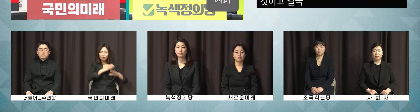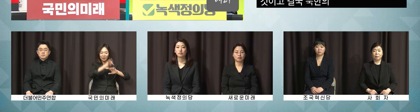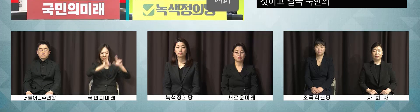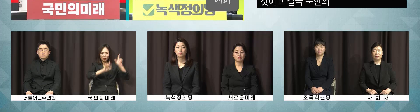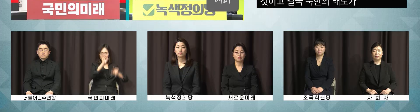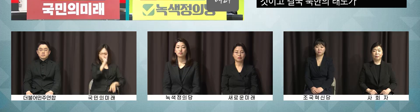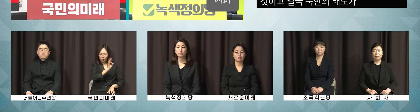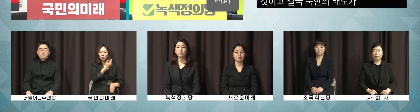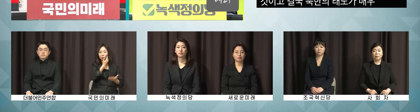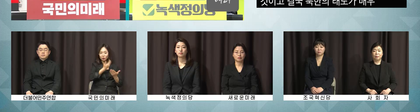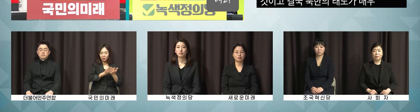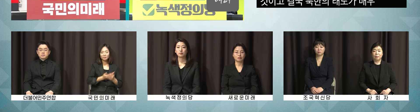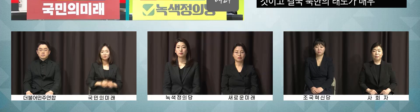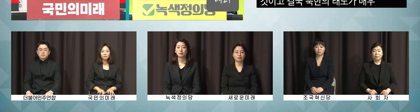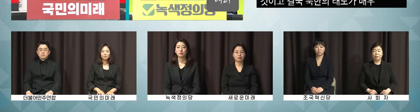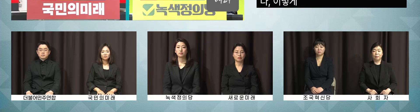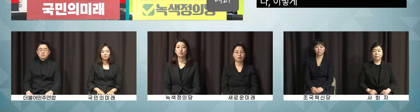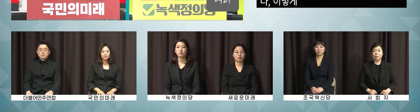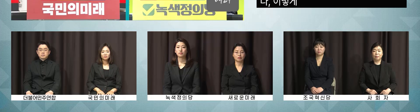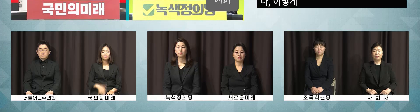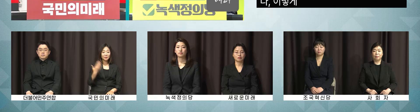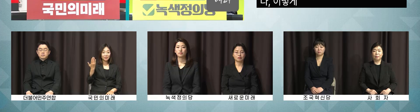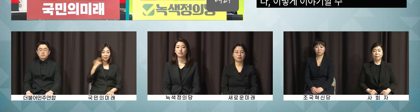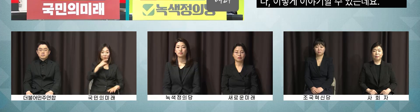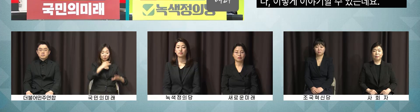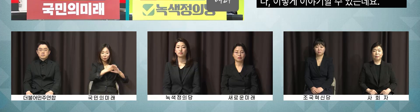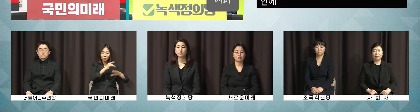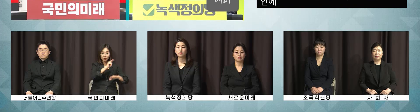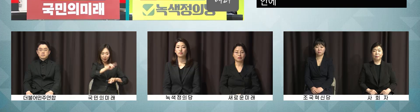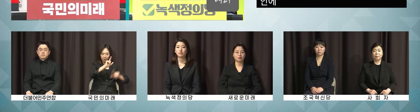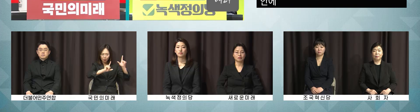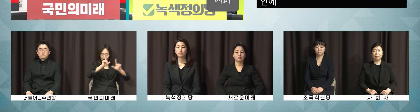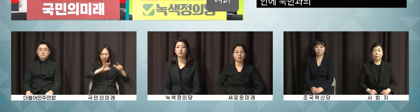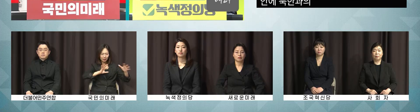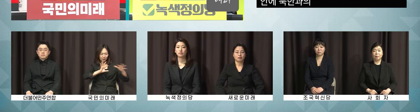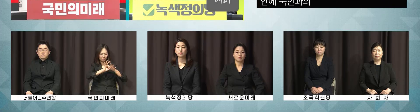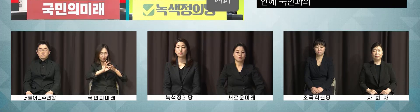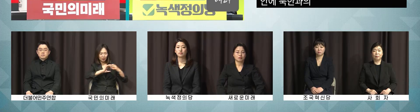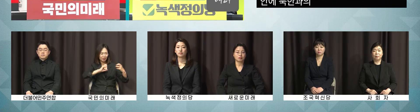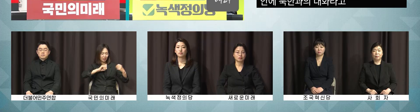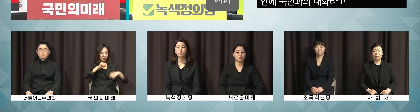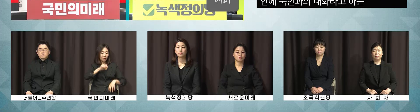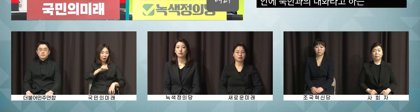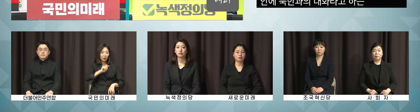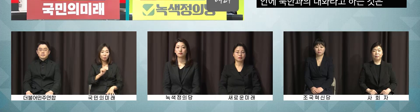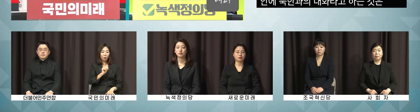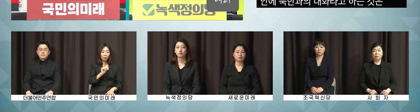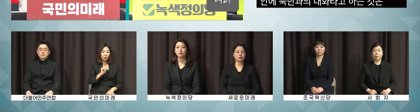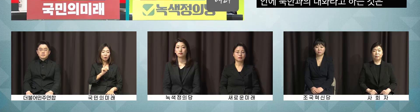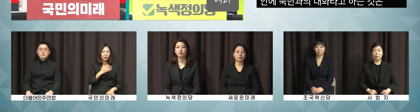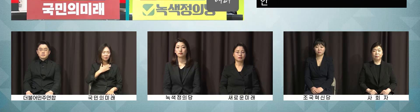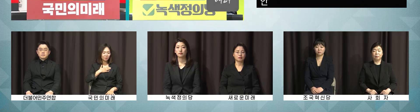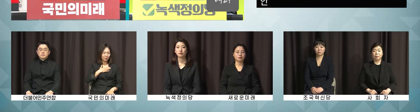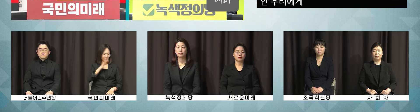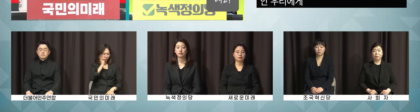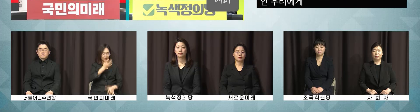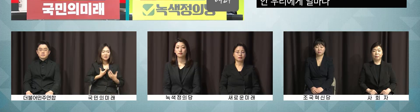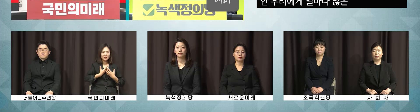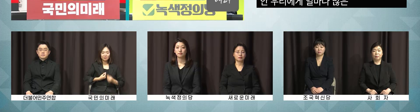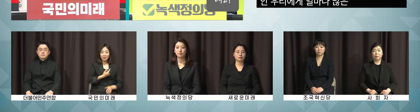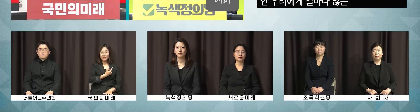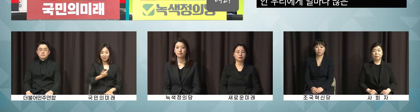매우 중요하다 이렇게 얘기할 수 있는데요. 그동안의 북한과의 대화라고 하는 것은 그동안에 우리에게 얼마나 많은 실망을